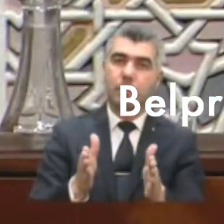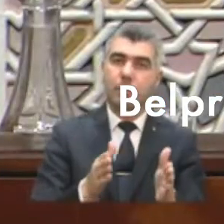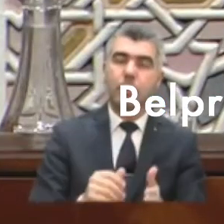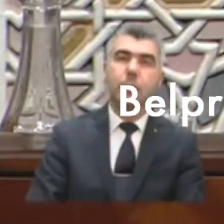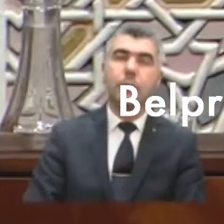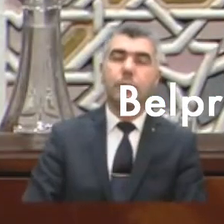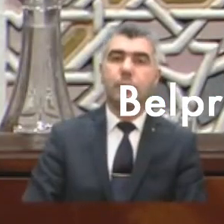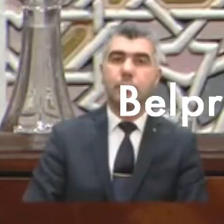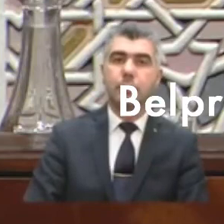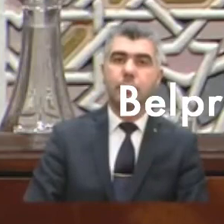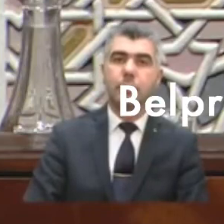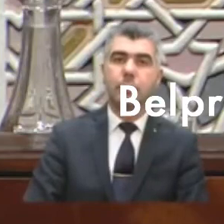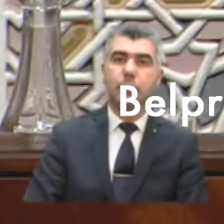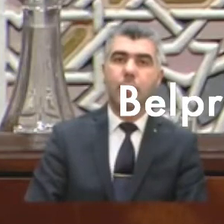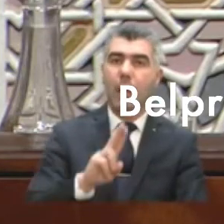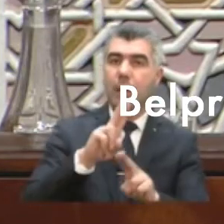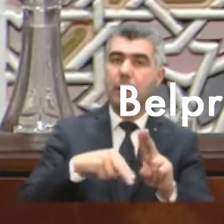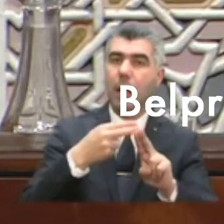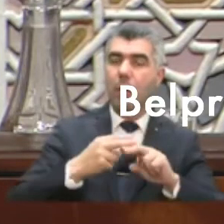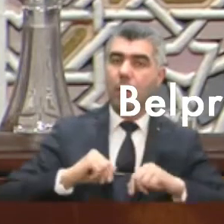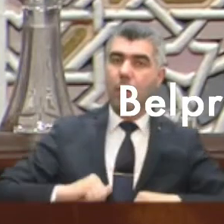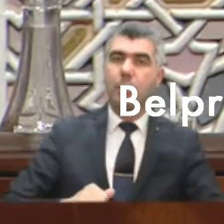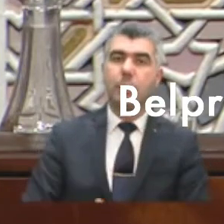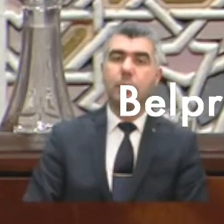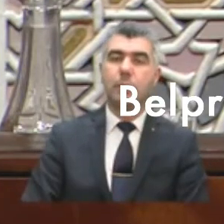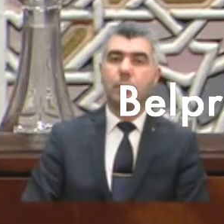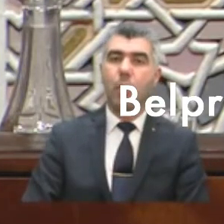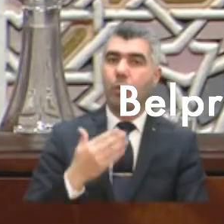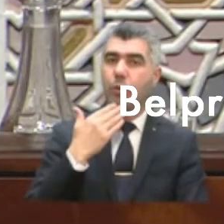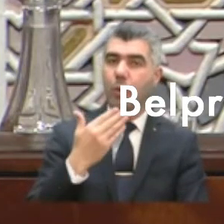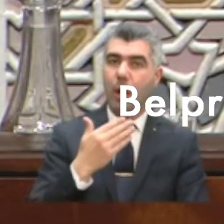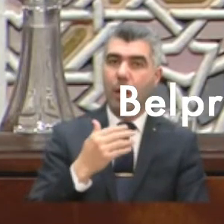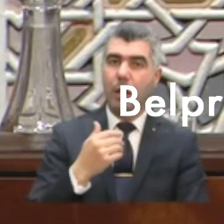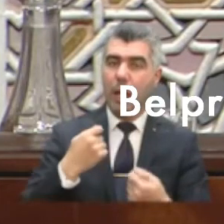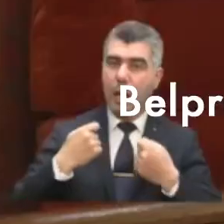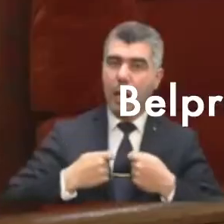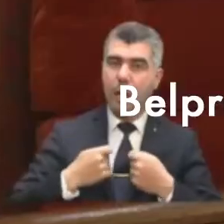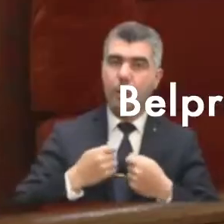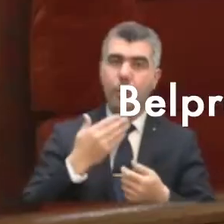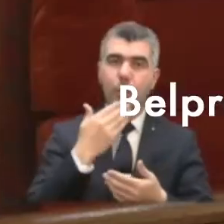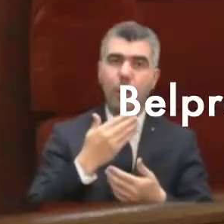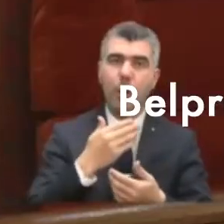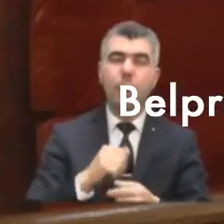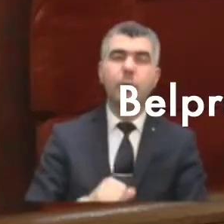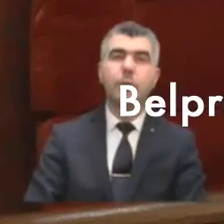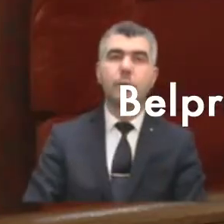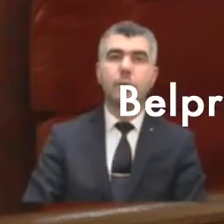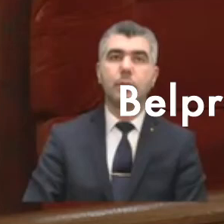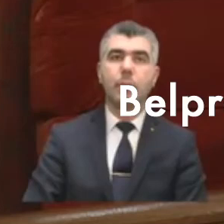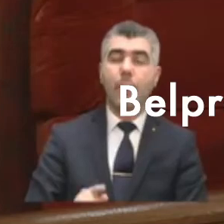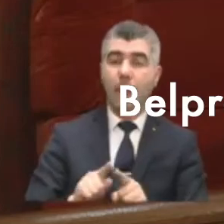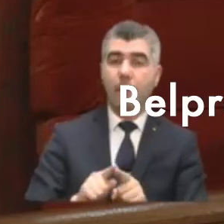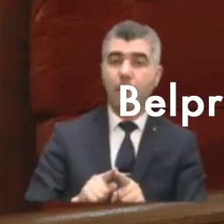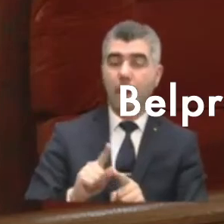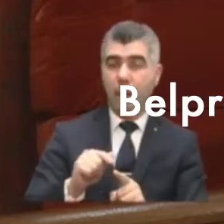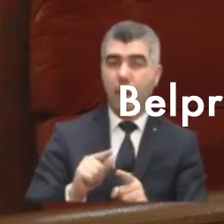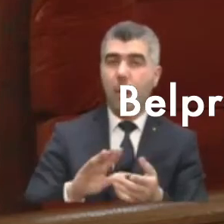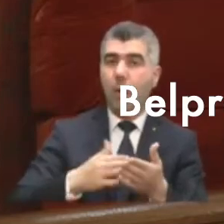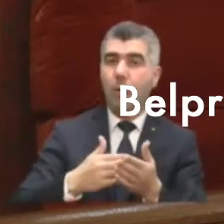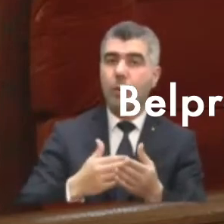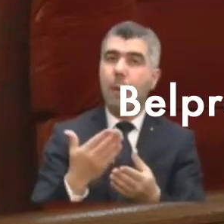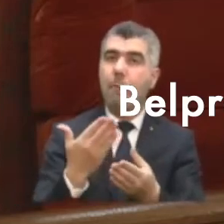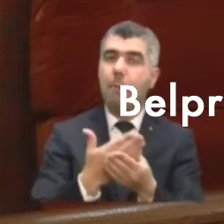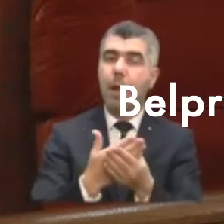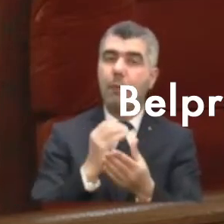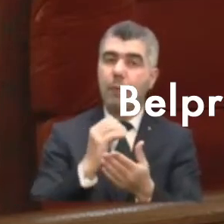جواب السيد الوزير. شكرا سيد الرئيس مرة أخرى، شكرا سيد نائب بداية على اهتمامكم بمختلف القضايا المرتبطة